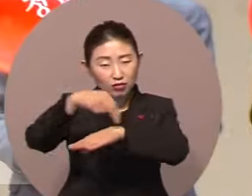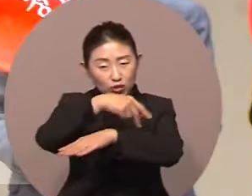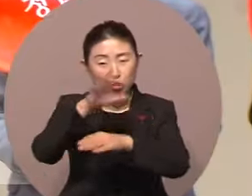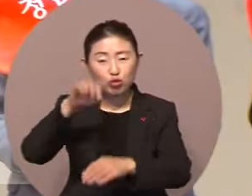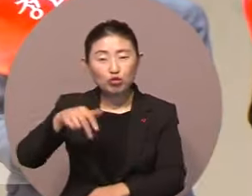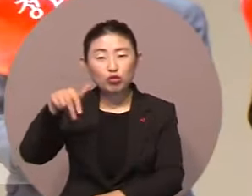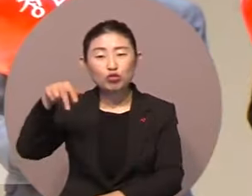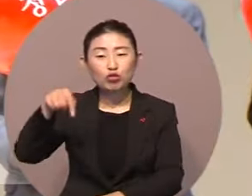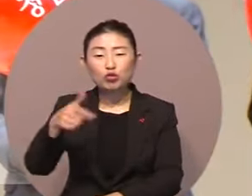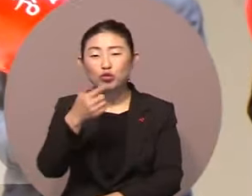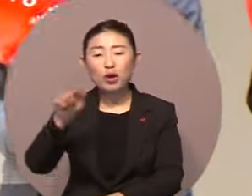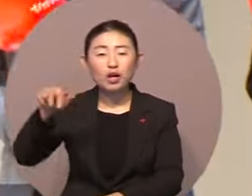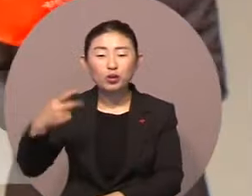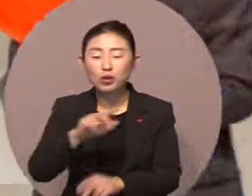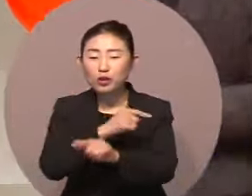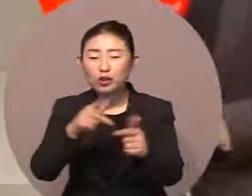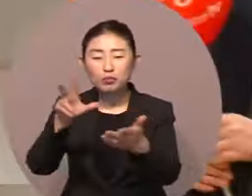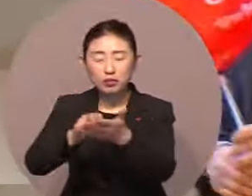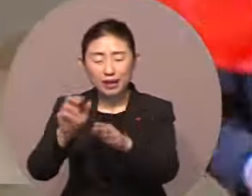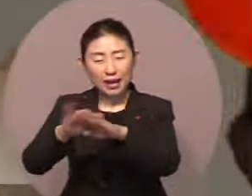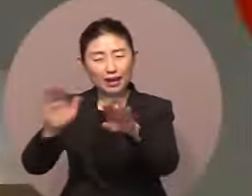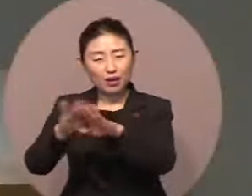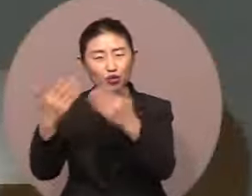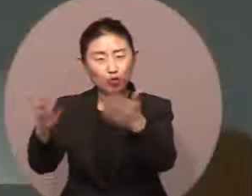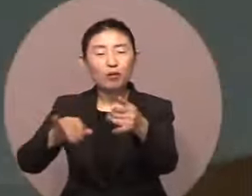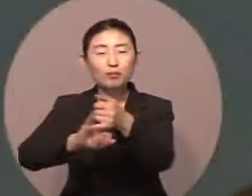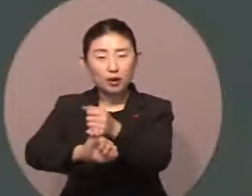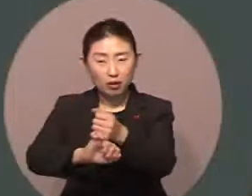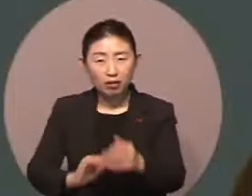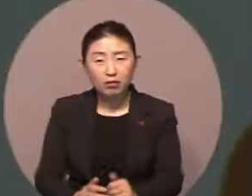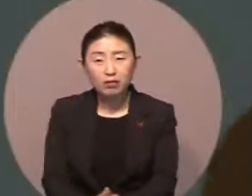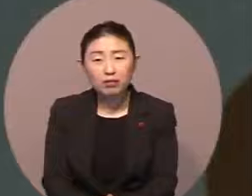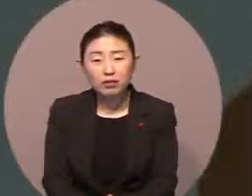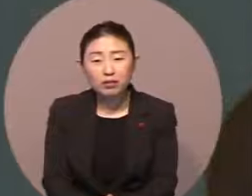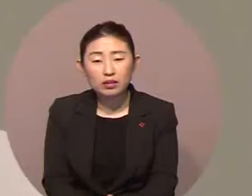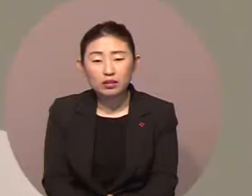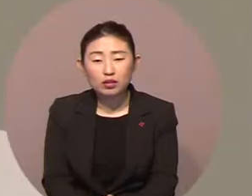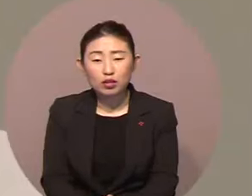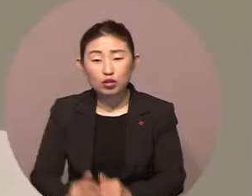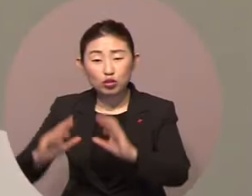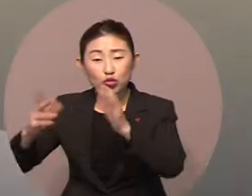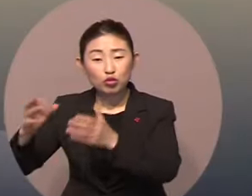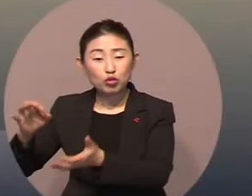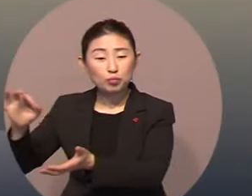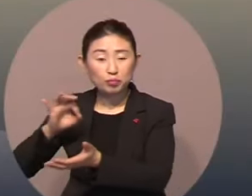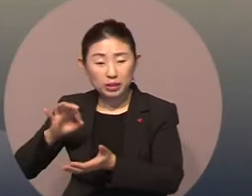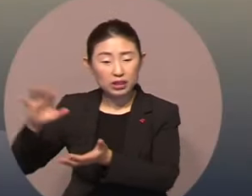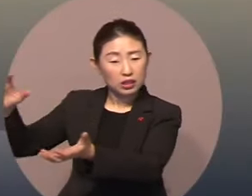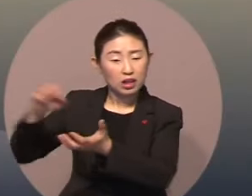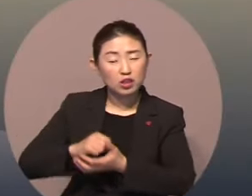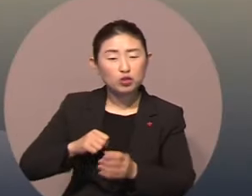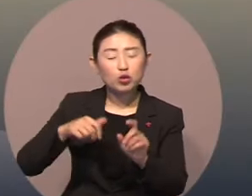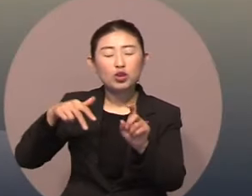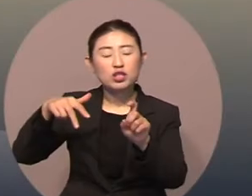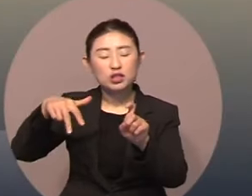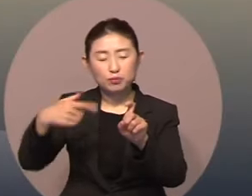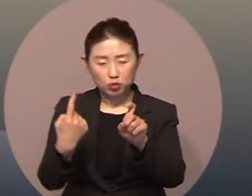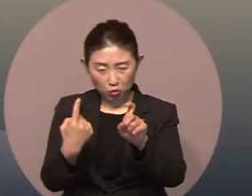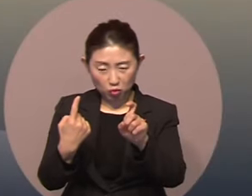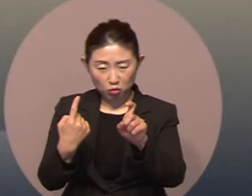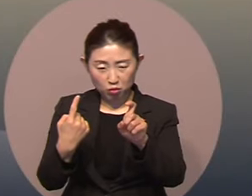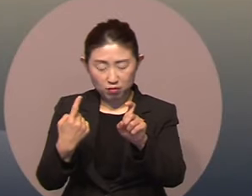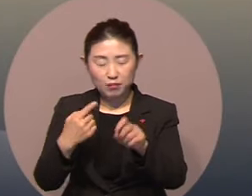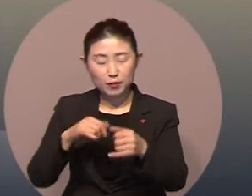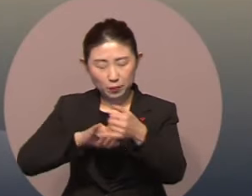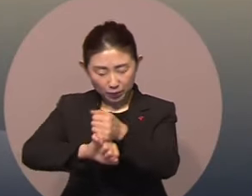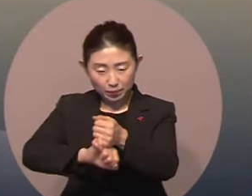꼽고 난관 극복과 현안 해결을 약속했습니다. 국비도 한 이제 10조 시대를